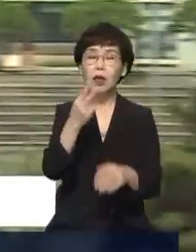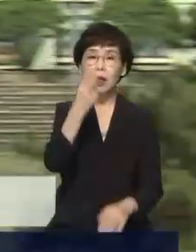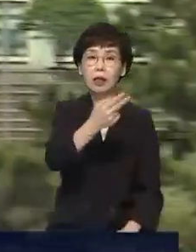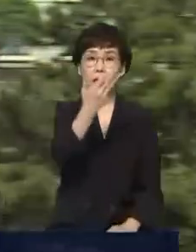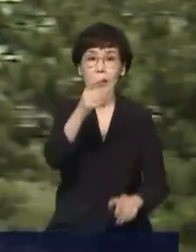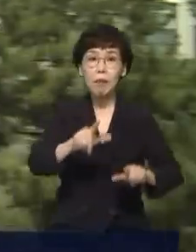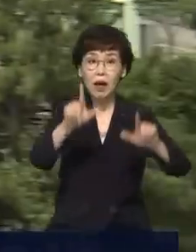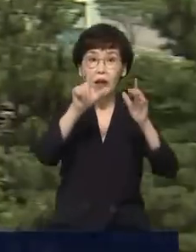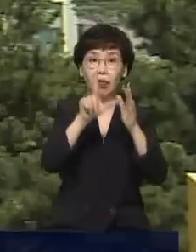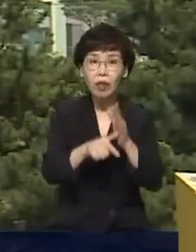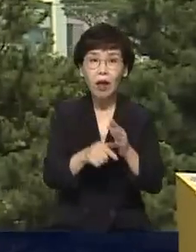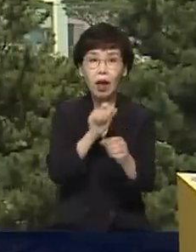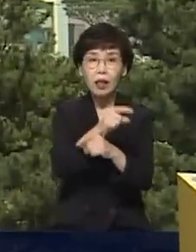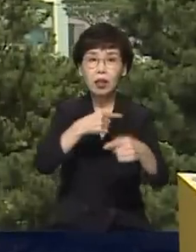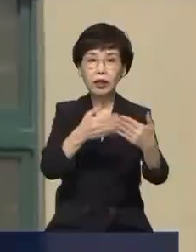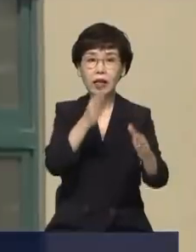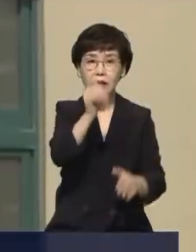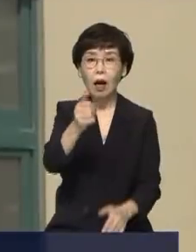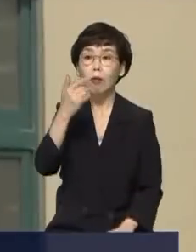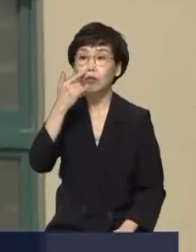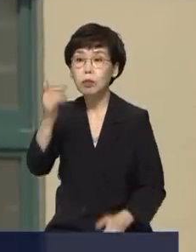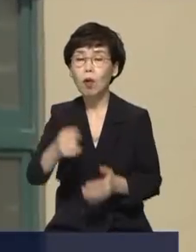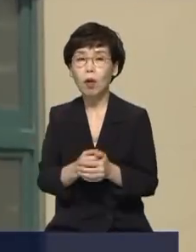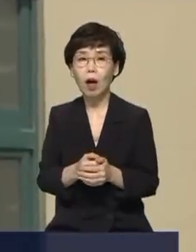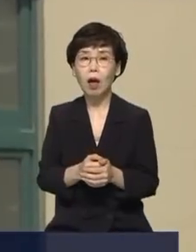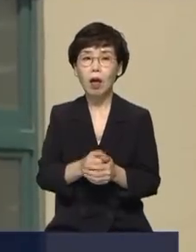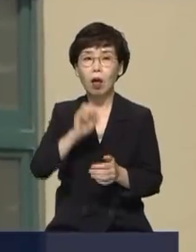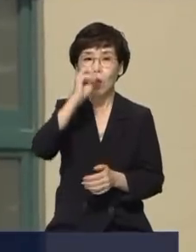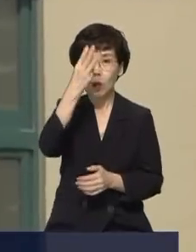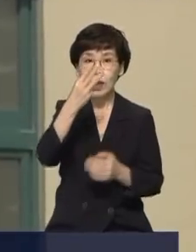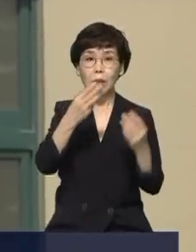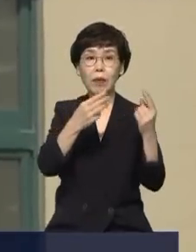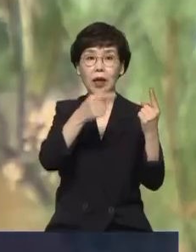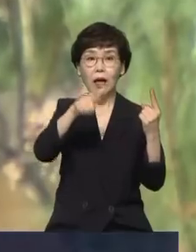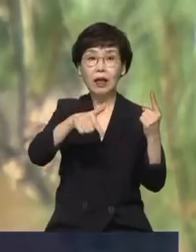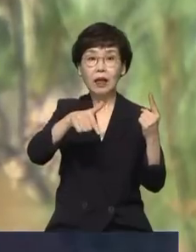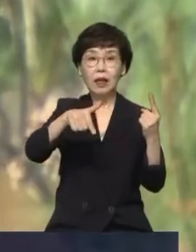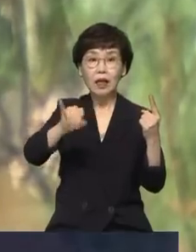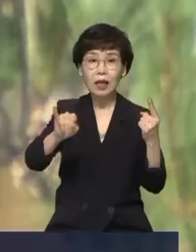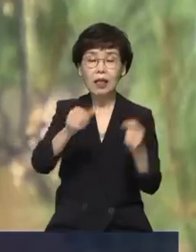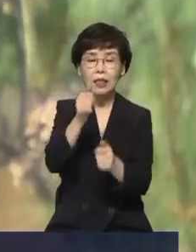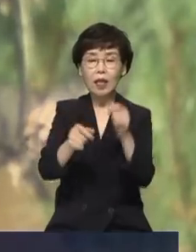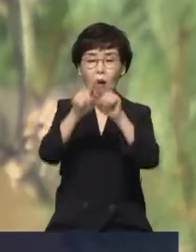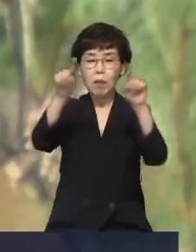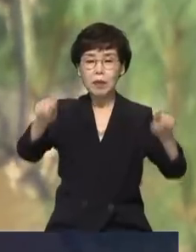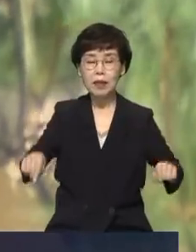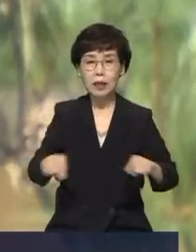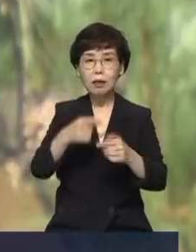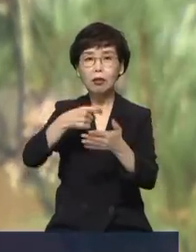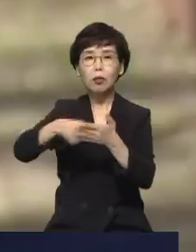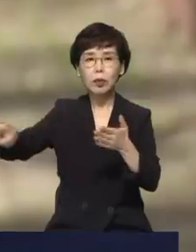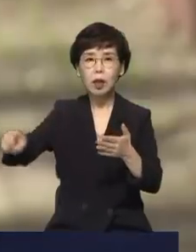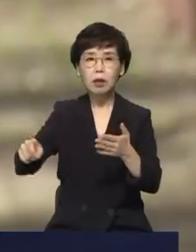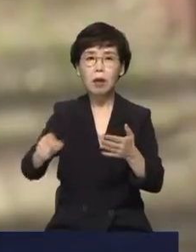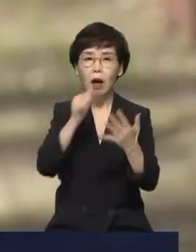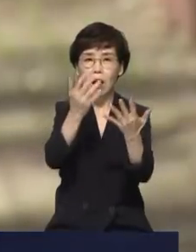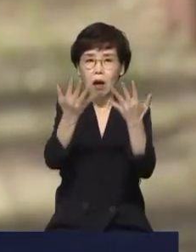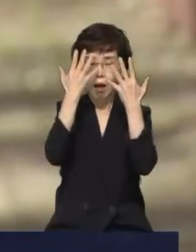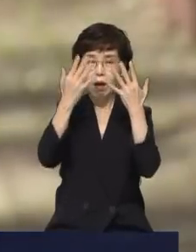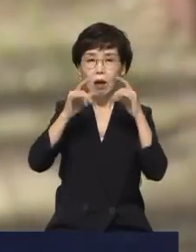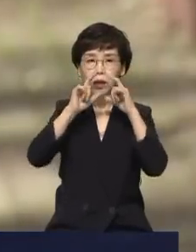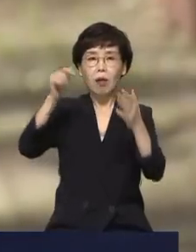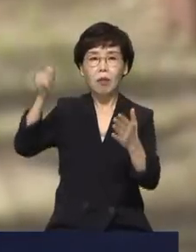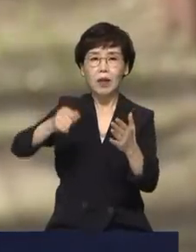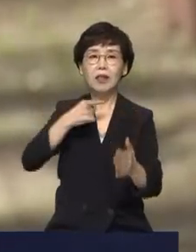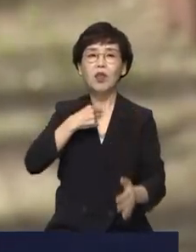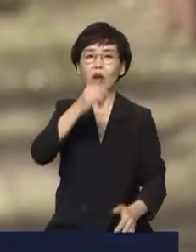2018년 행정실장 과 학부모가 9 3 1학기 시험지를 통째로 유출해 실형을 선고 받게 되었습니다 sbs